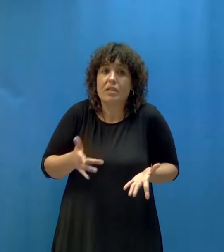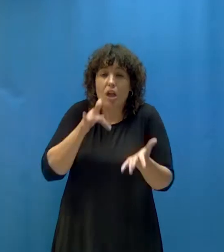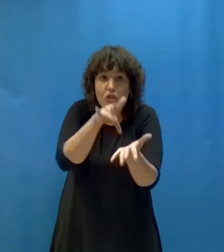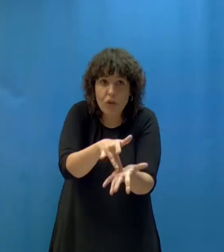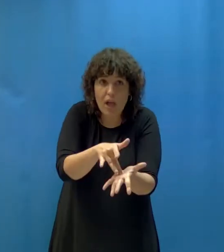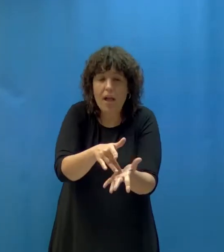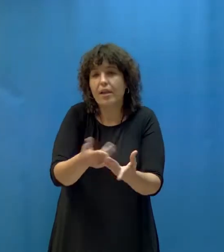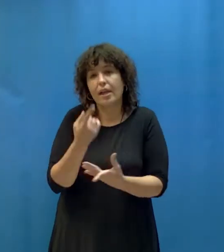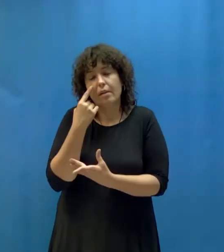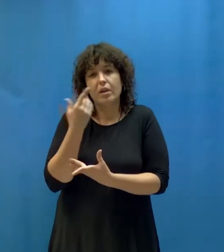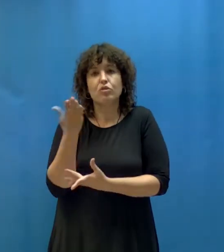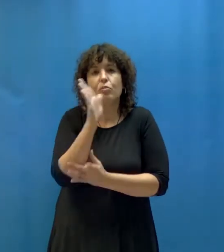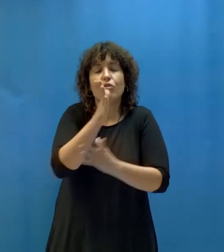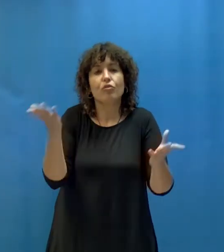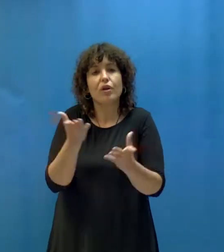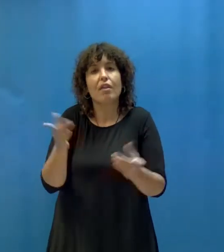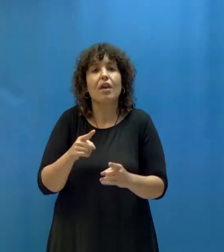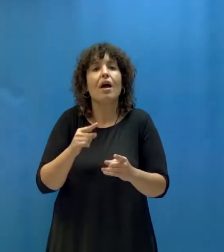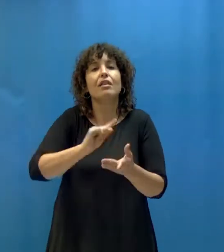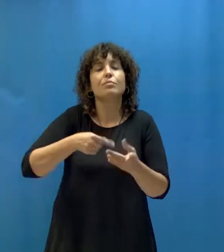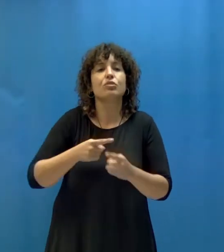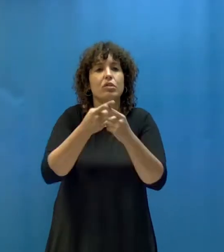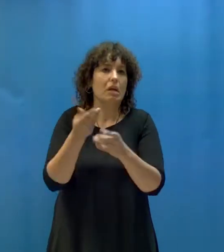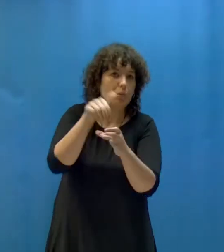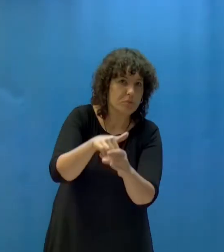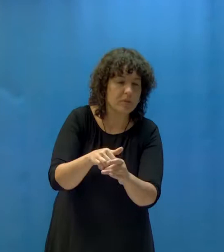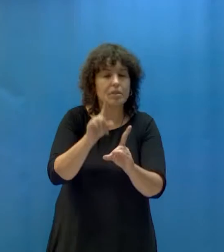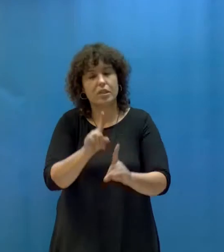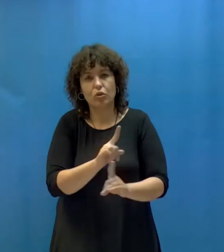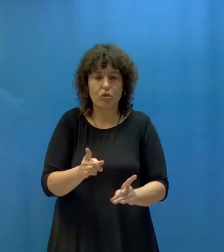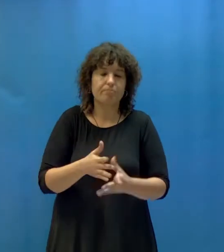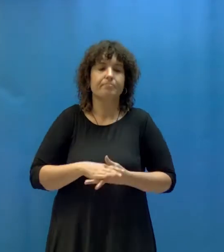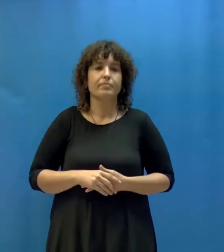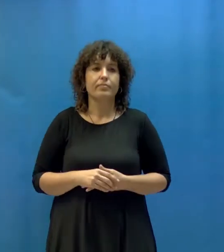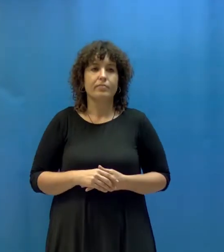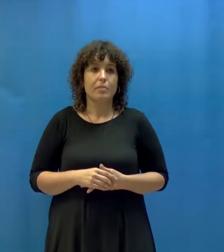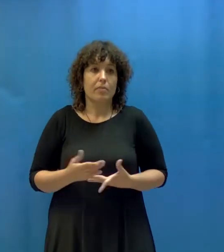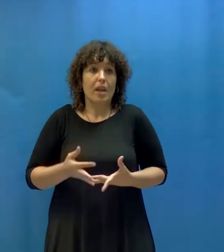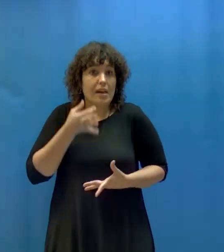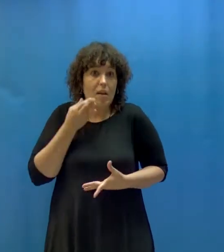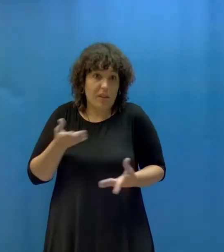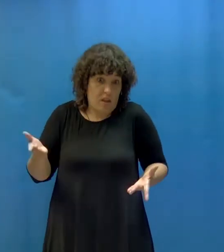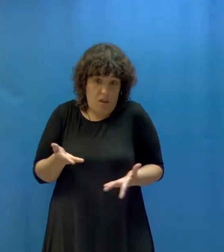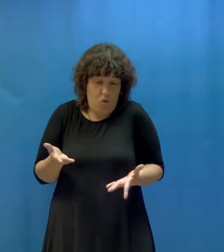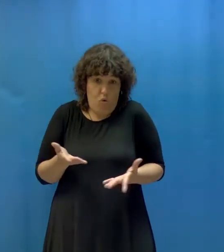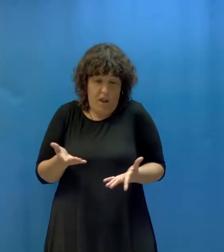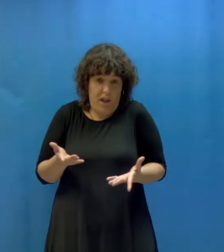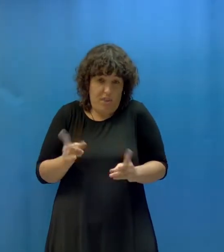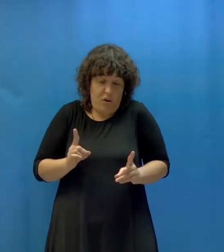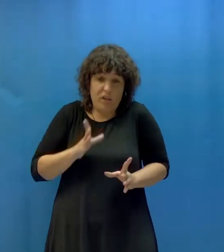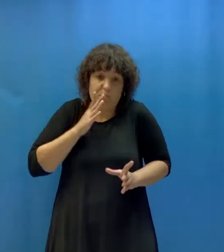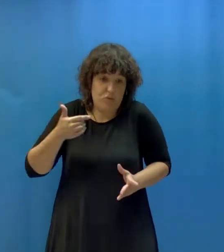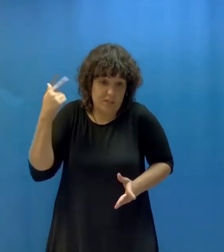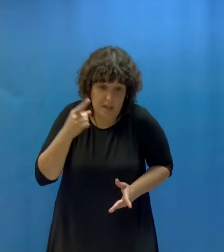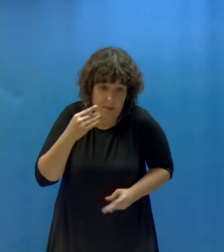moció d'urgència per despatx extraordinari. Ciudadanos presenta aquesta moció d'urgència quan és un fet que aquesta rehabilitació es va dur a terme, però suposem que una